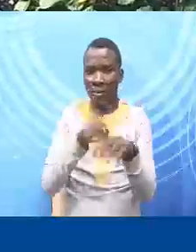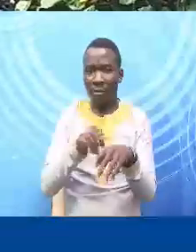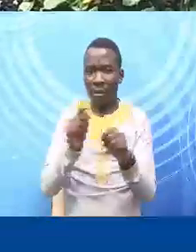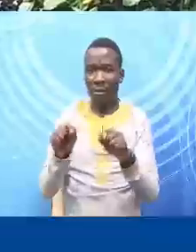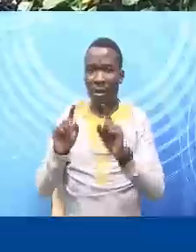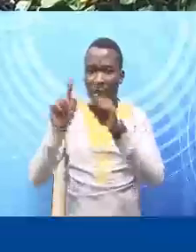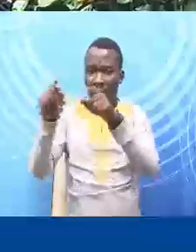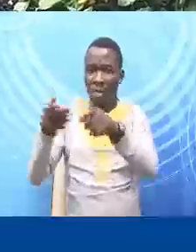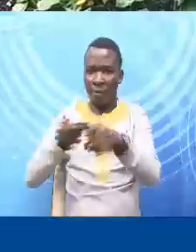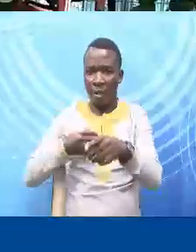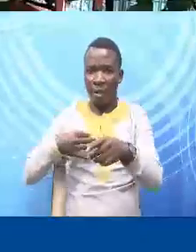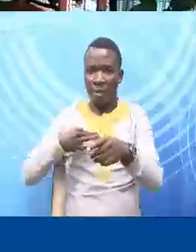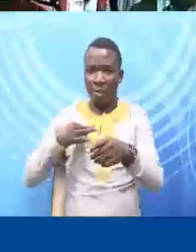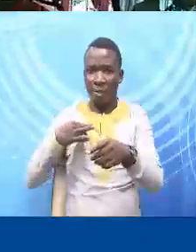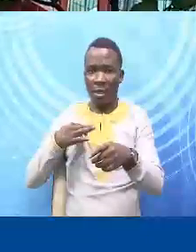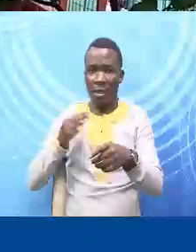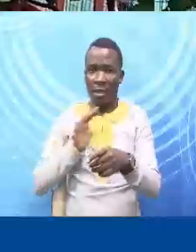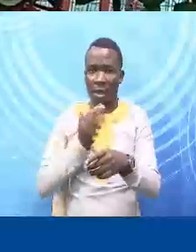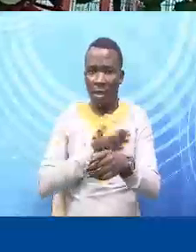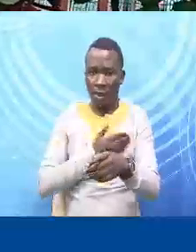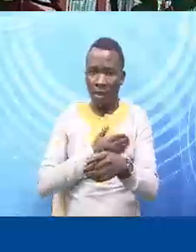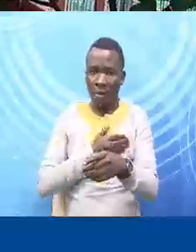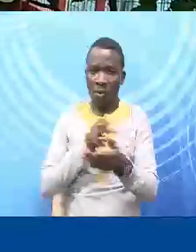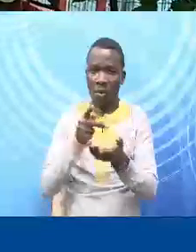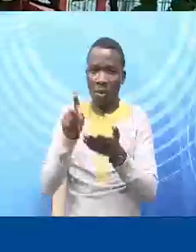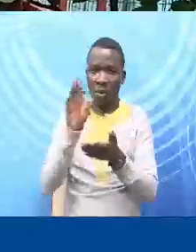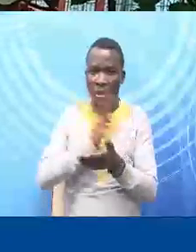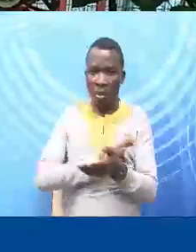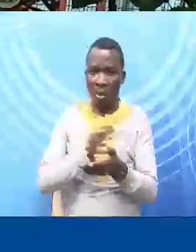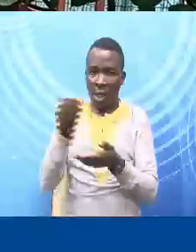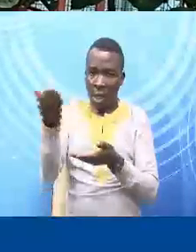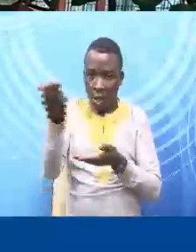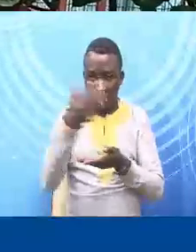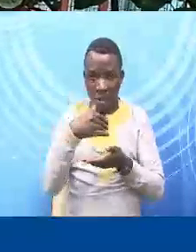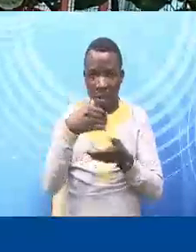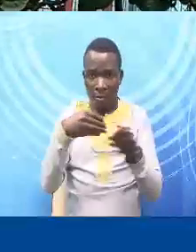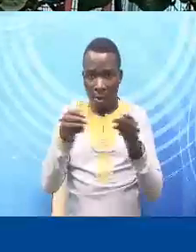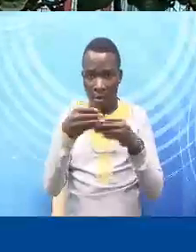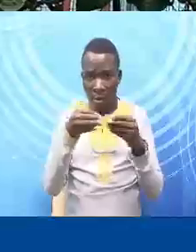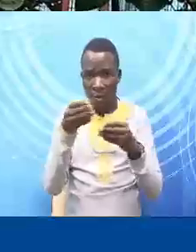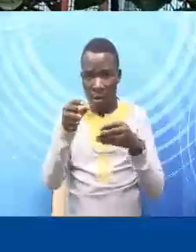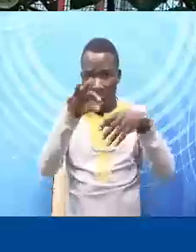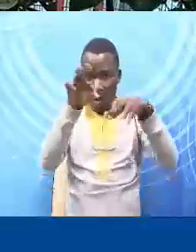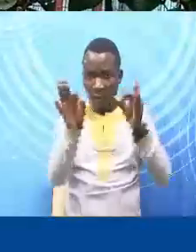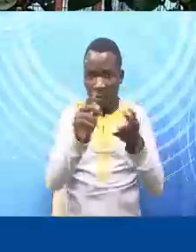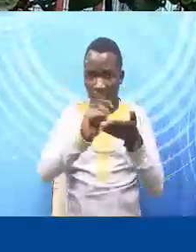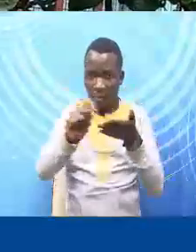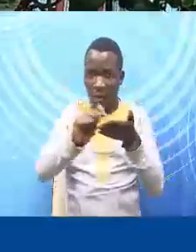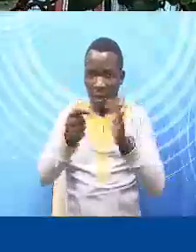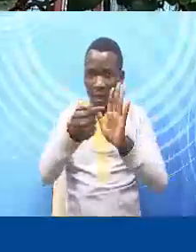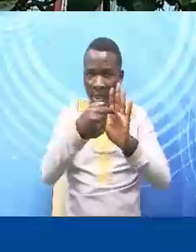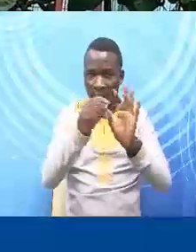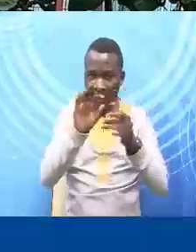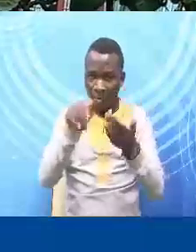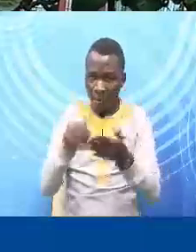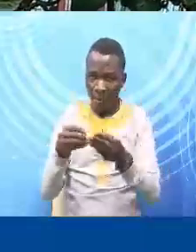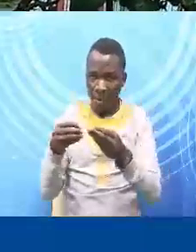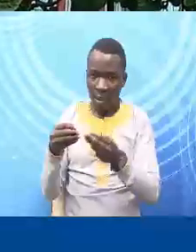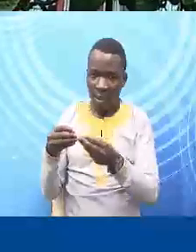gihe ntitwamuhemba ataraduha inifomu, amanza agarura ibikoresho akuzahara amafomu yuzuza igaragaza ko ibintu byose abizanye, nyuma yaho bagahita bamuhemba.